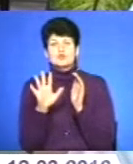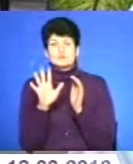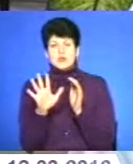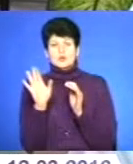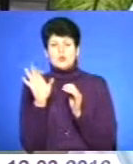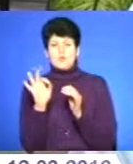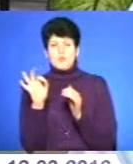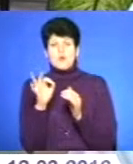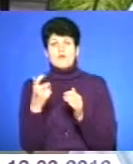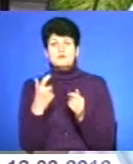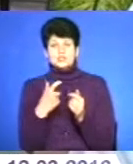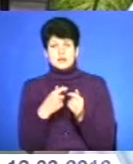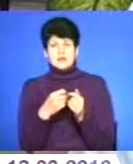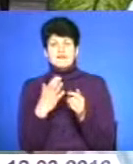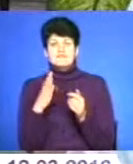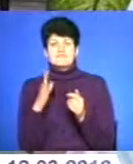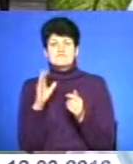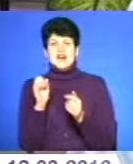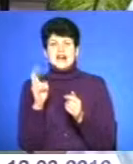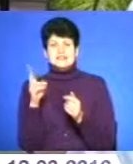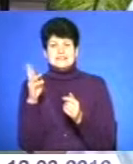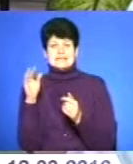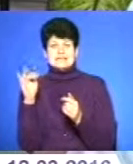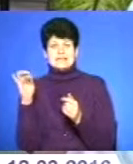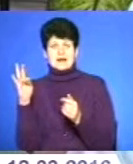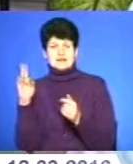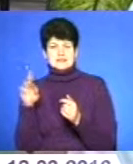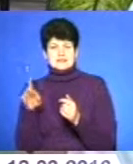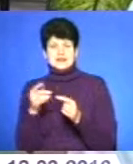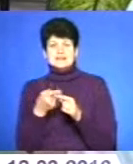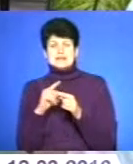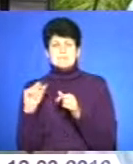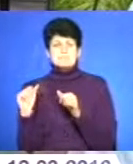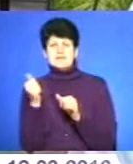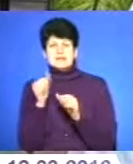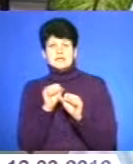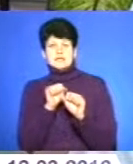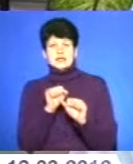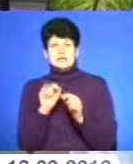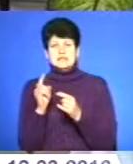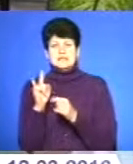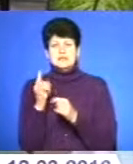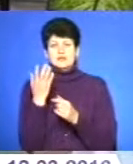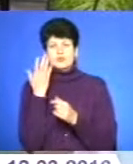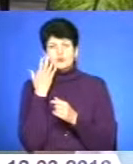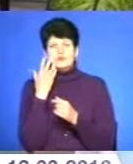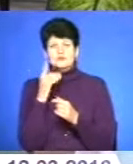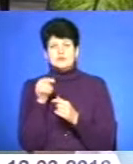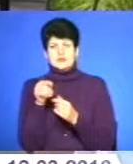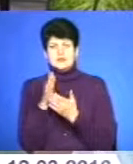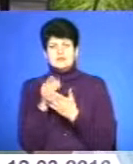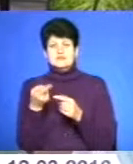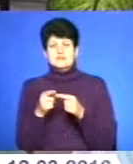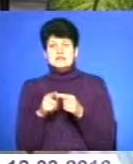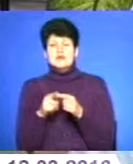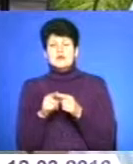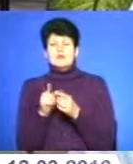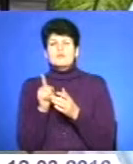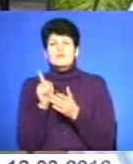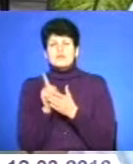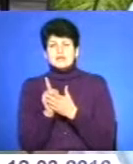профщепленням вакцинація БЦЖ – це первинний захист дитини, коли вона виходить в цей світ, повинна проводитися всім